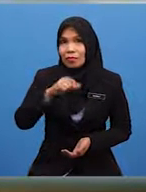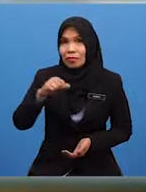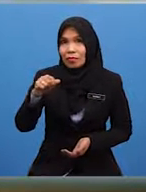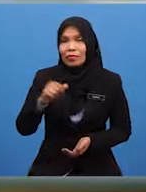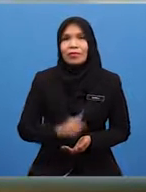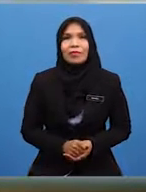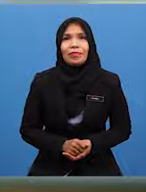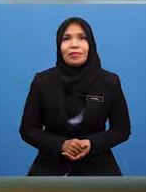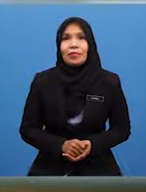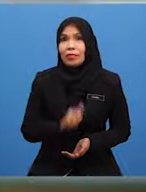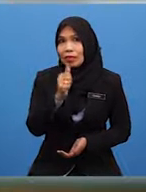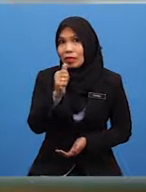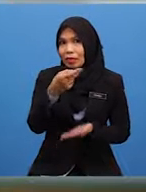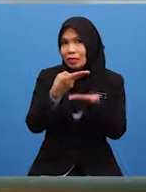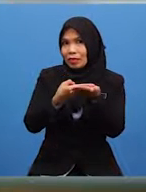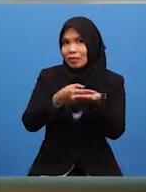Braille A hingga Z.